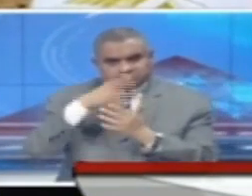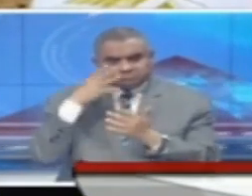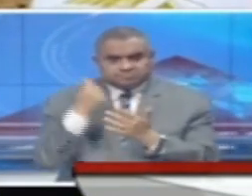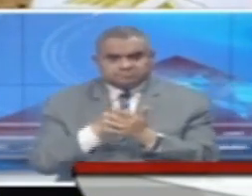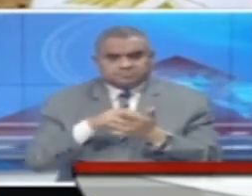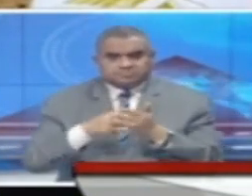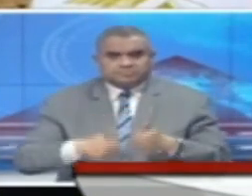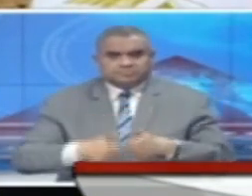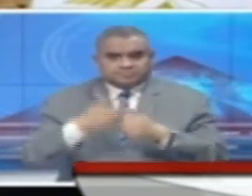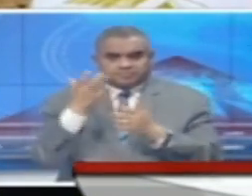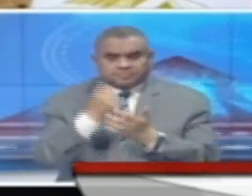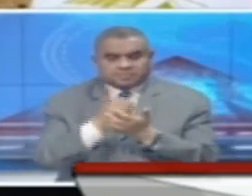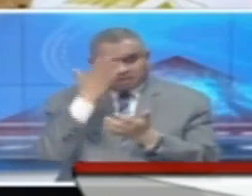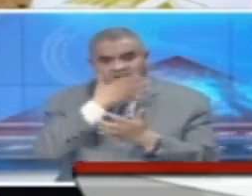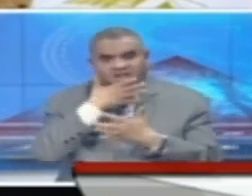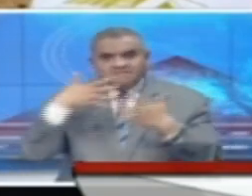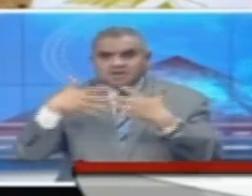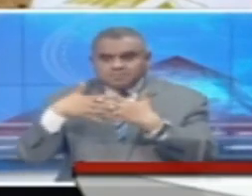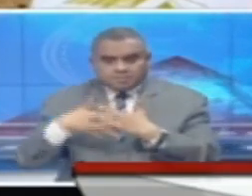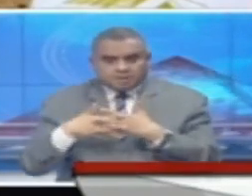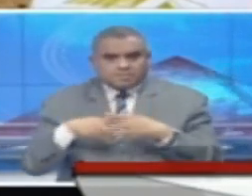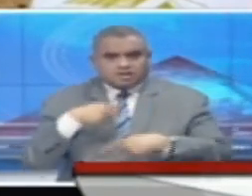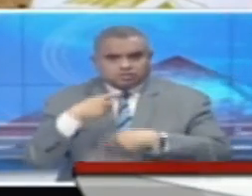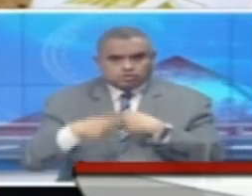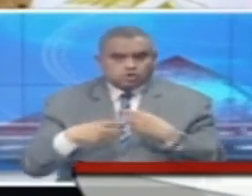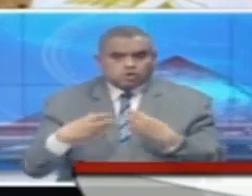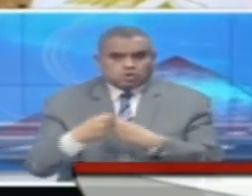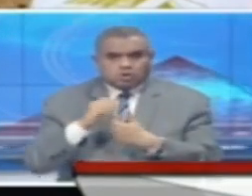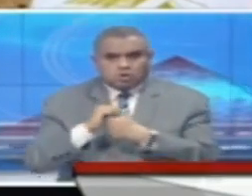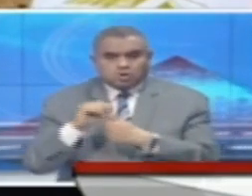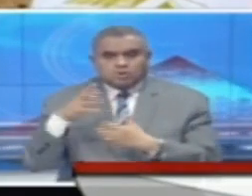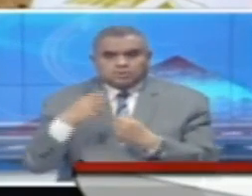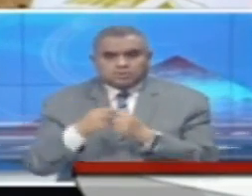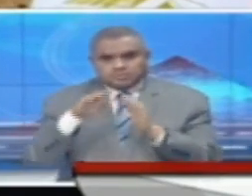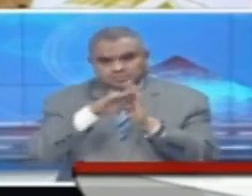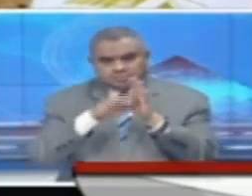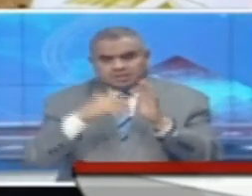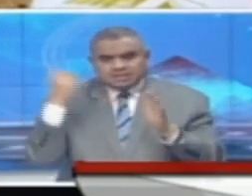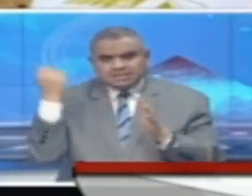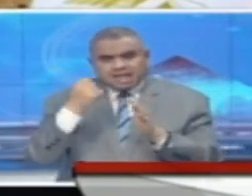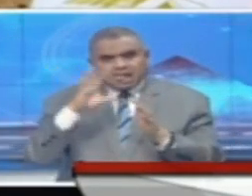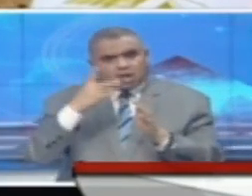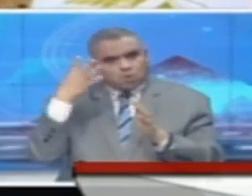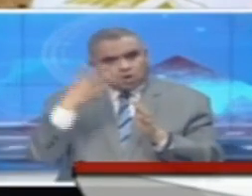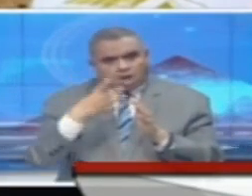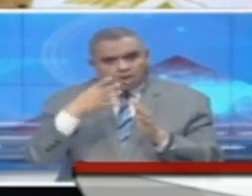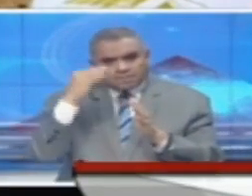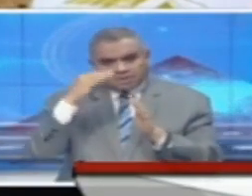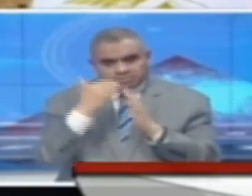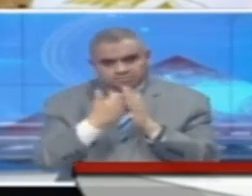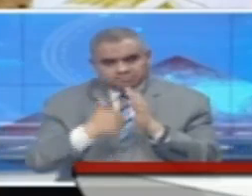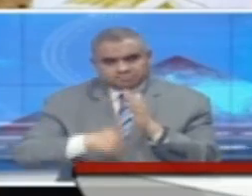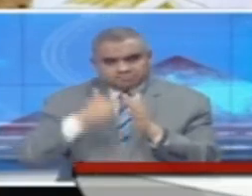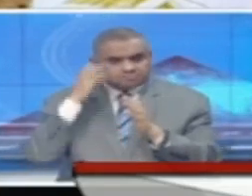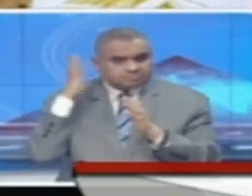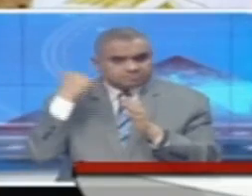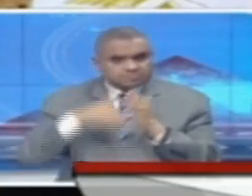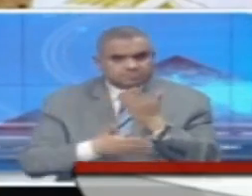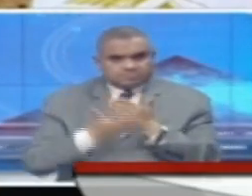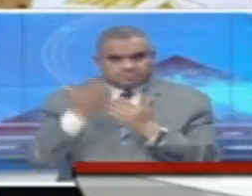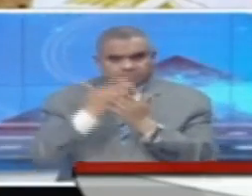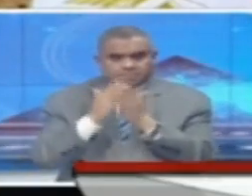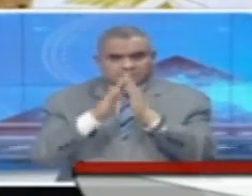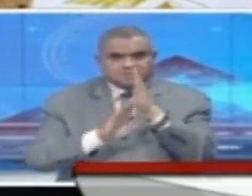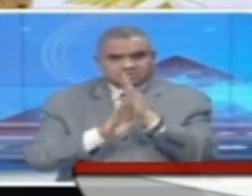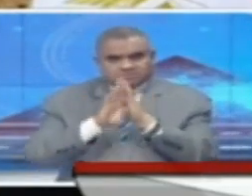دوله في افريقيا، كانت عاده بتاتي بعد المركز الثاني يعني من الثالث او الرابع يتقدمها جنوب افريقيا ونيجيريا واحيانا